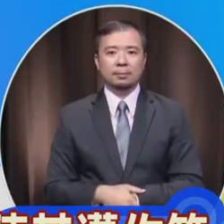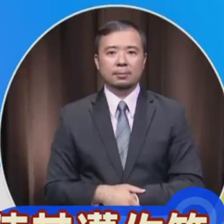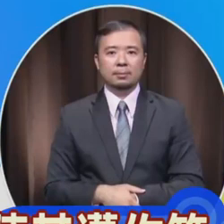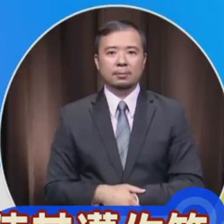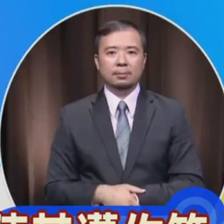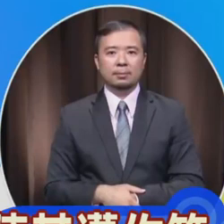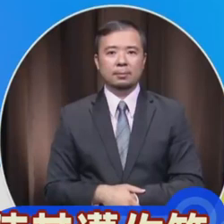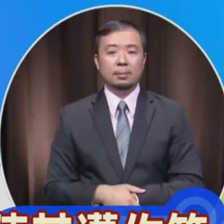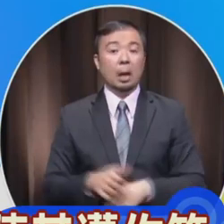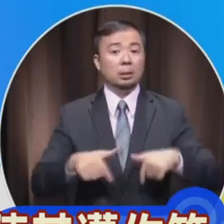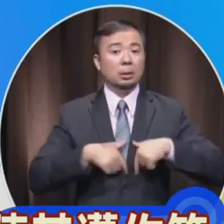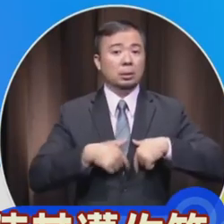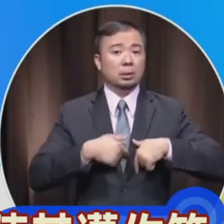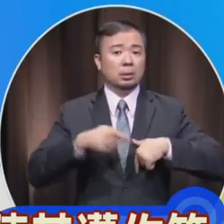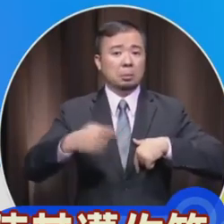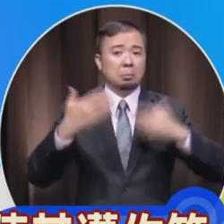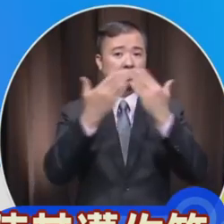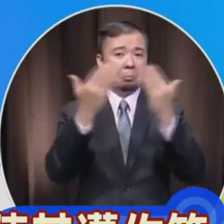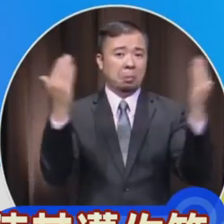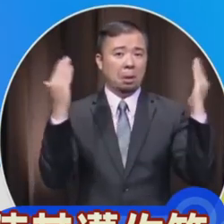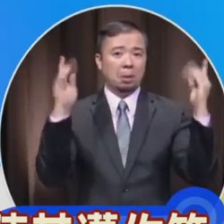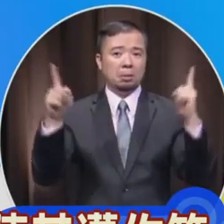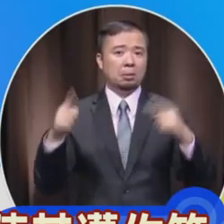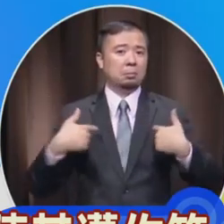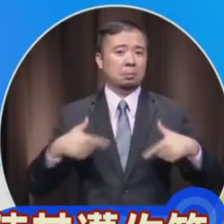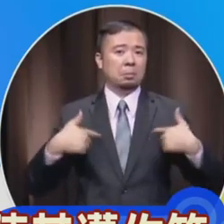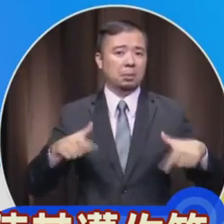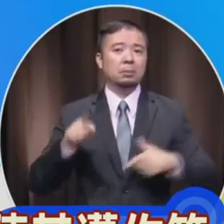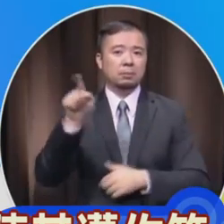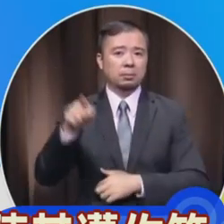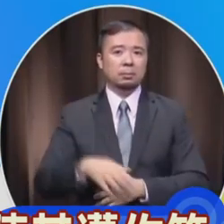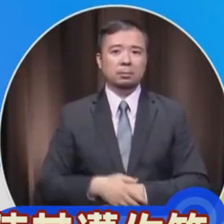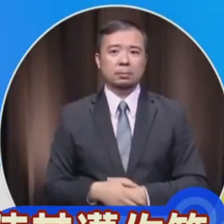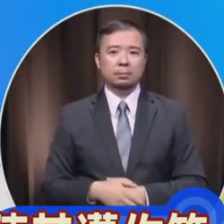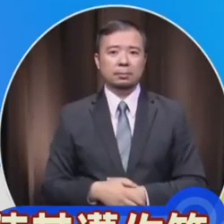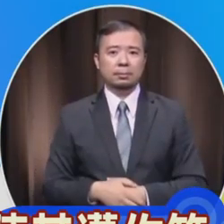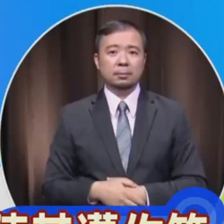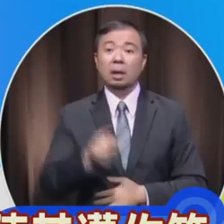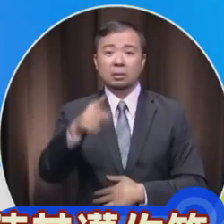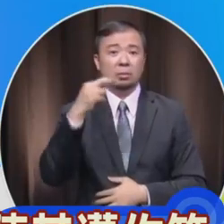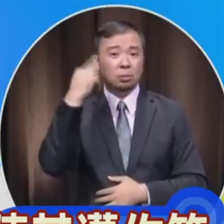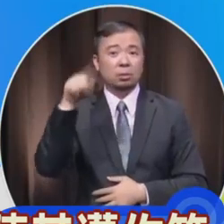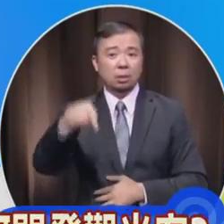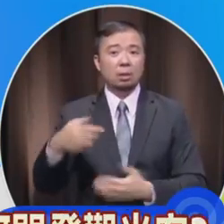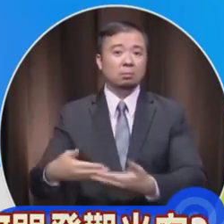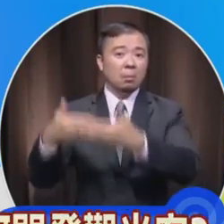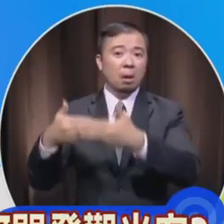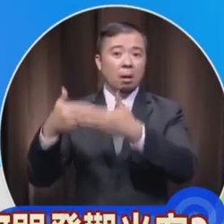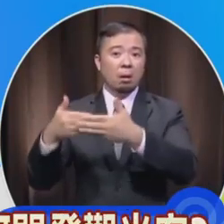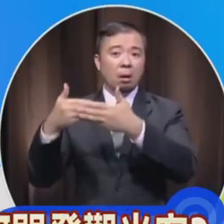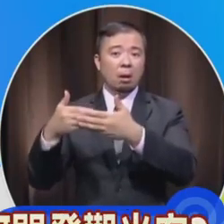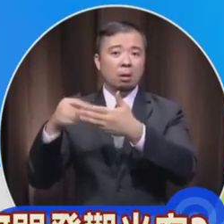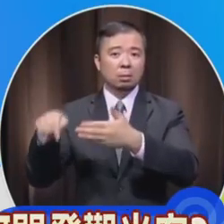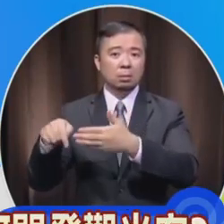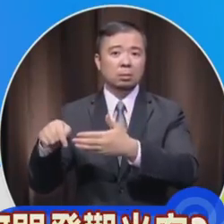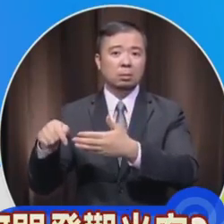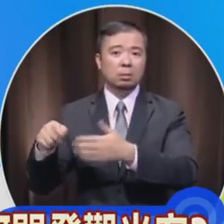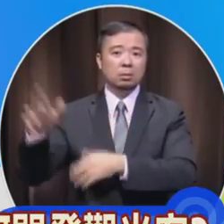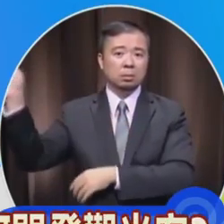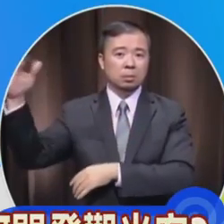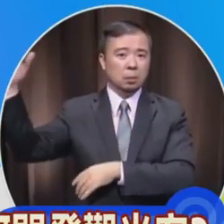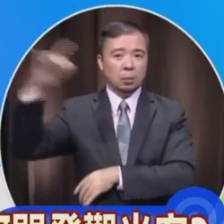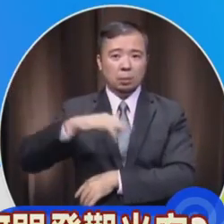有围墙的是韩国瑜诸位，你认为只有中国的观光客才能够解决高雄观光